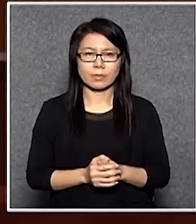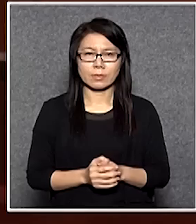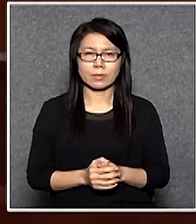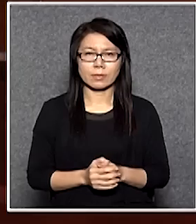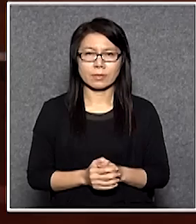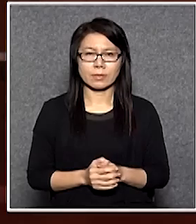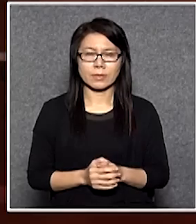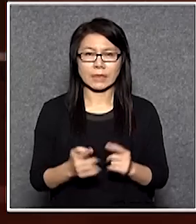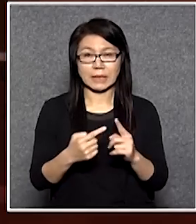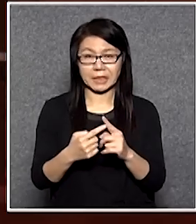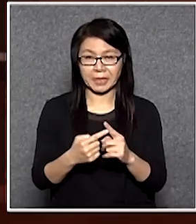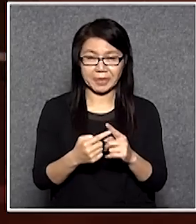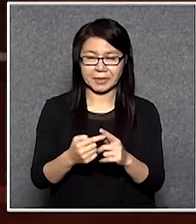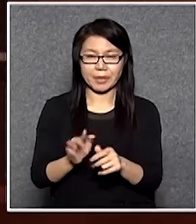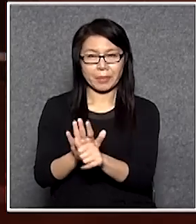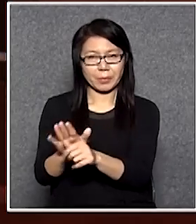人員幫他去